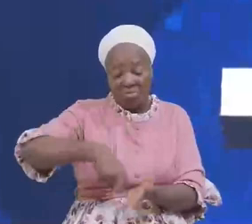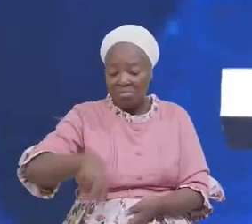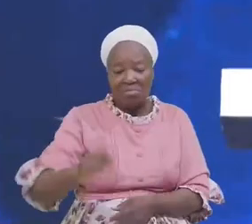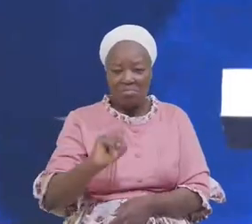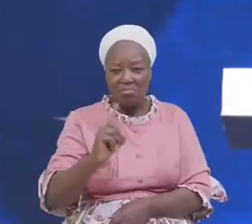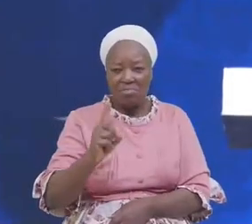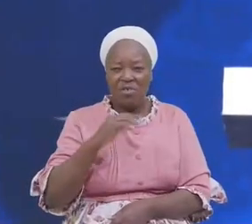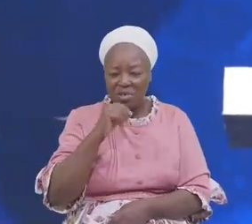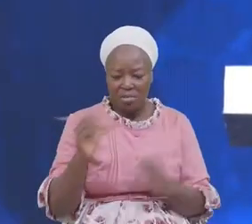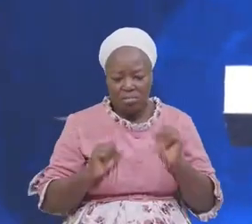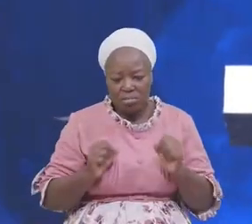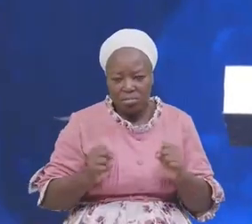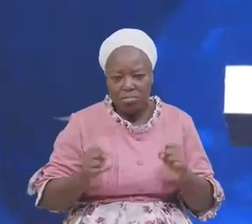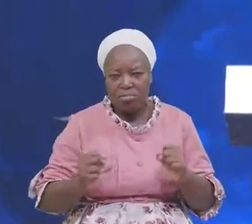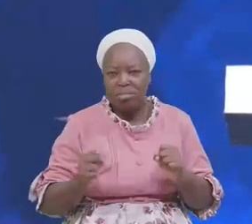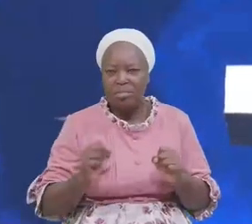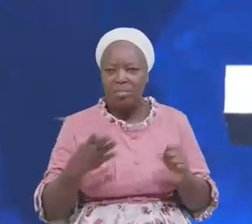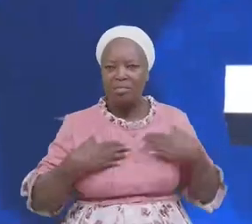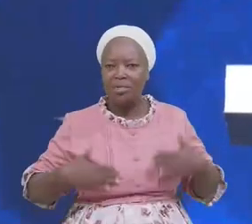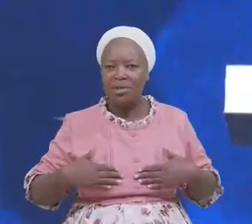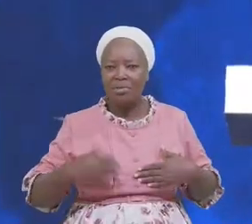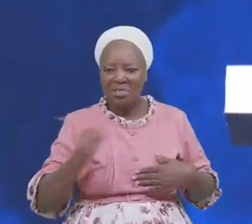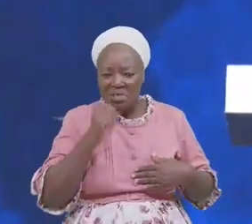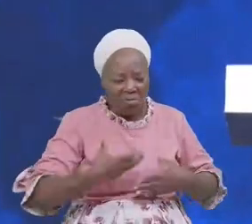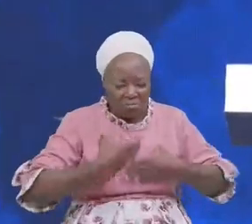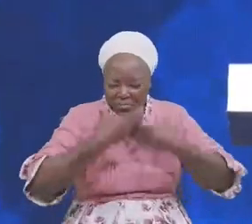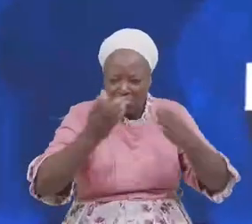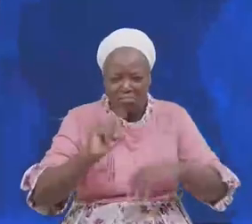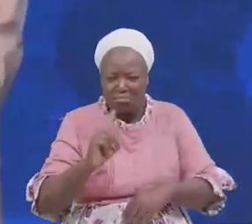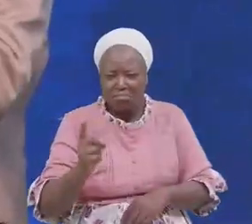Il ne secouait pas son corps. Il ne criait pas.